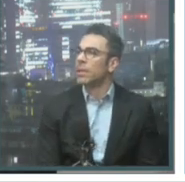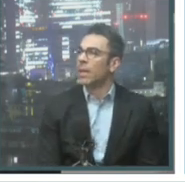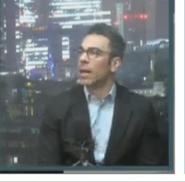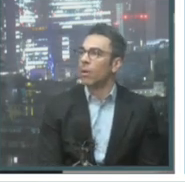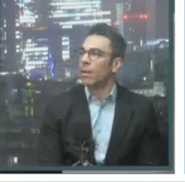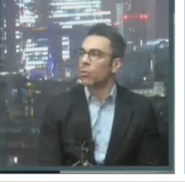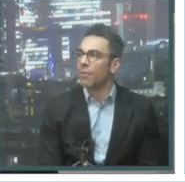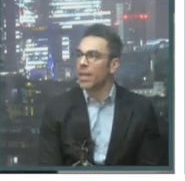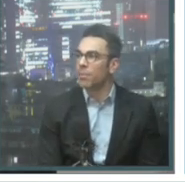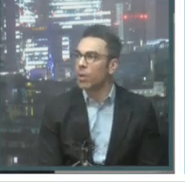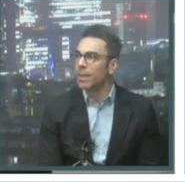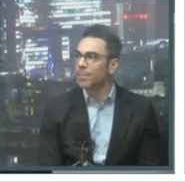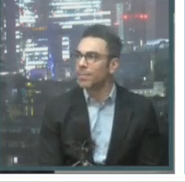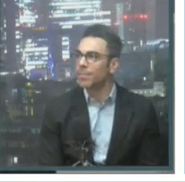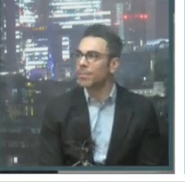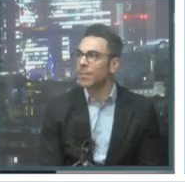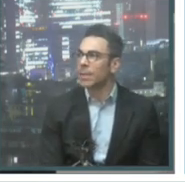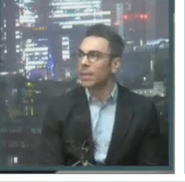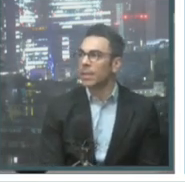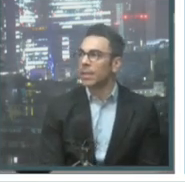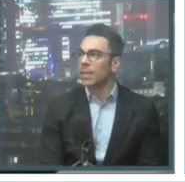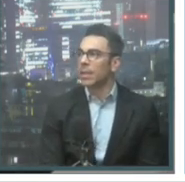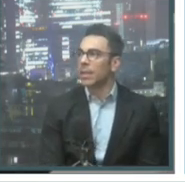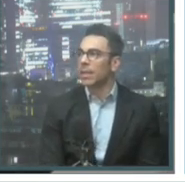allora su facebook